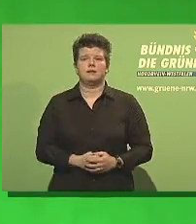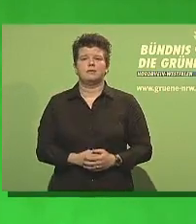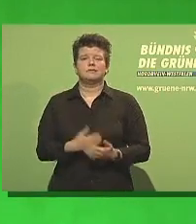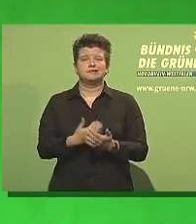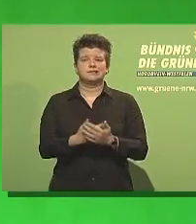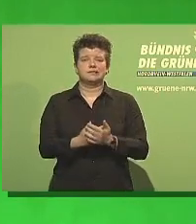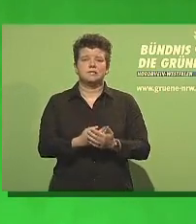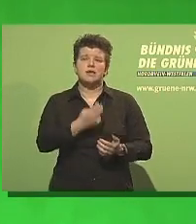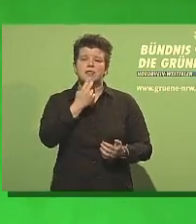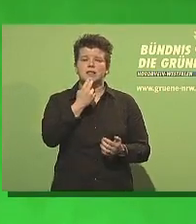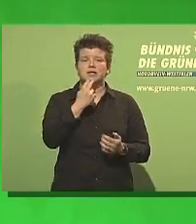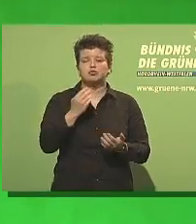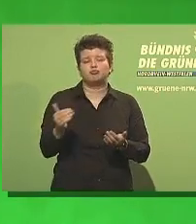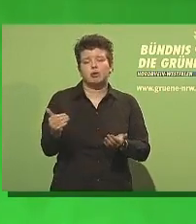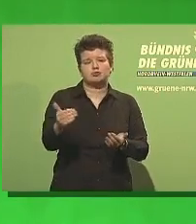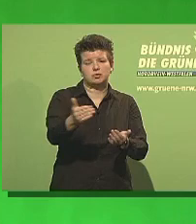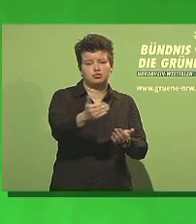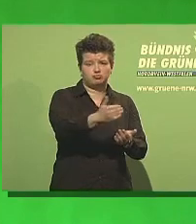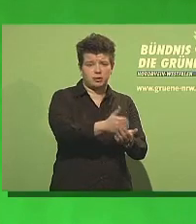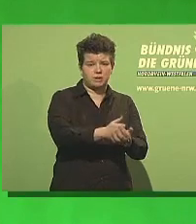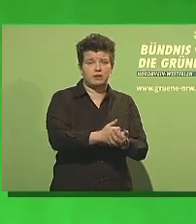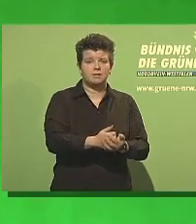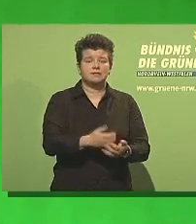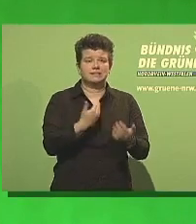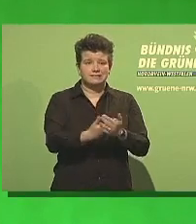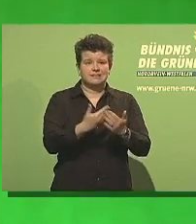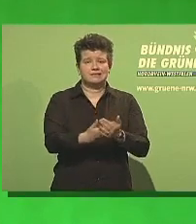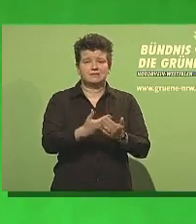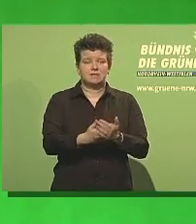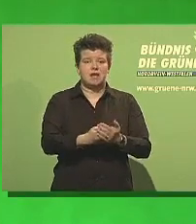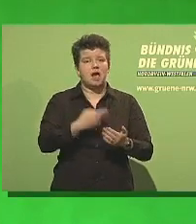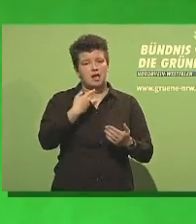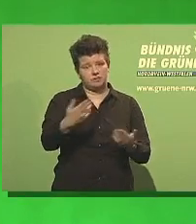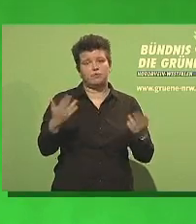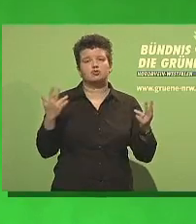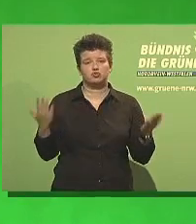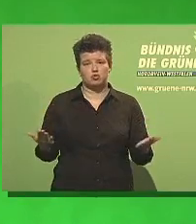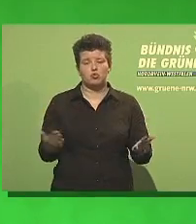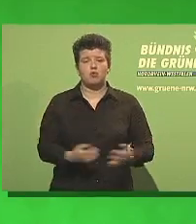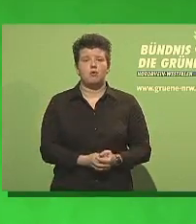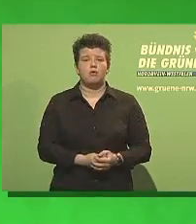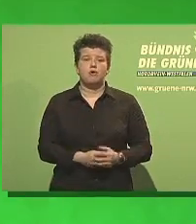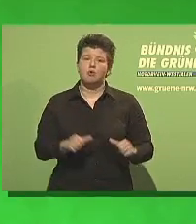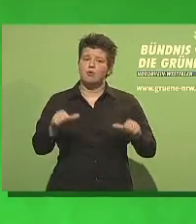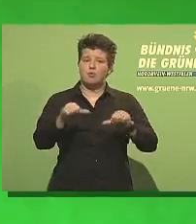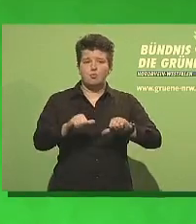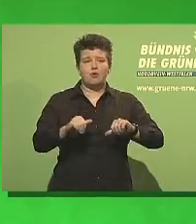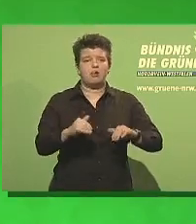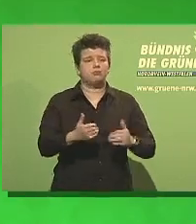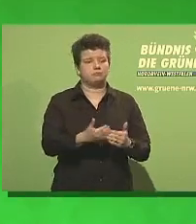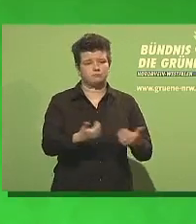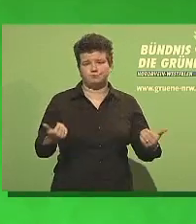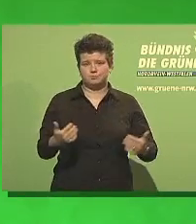Energie einsparen, Energie einsparen, Energie einsparen. Das ist die Antwort. Wir müssen weg vom Öl. Das ist die